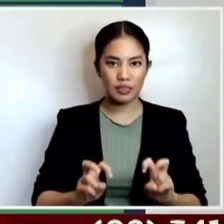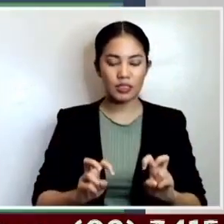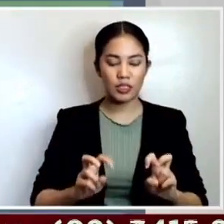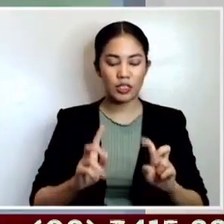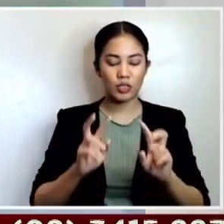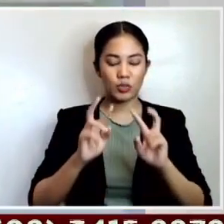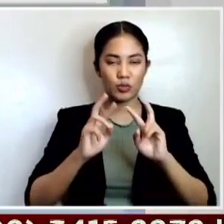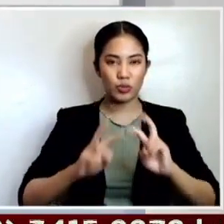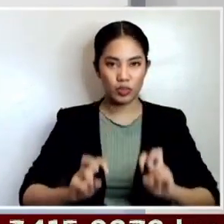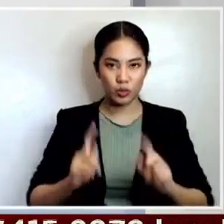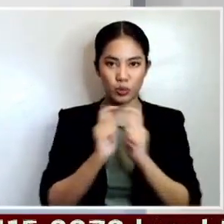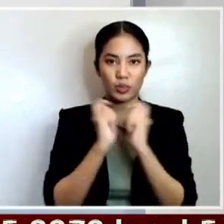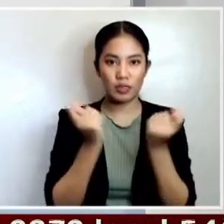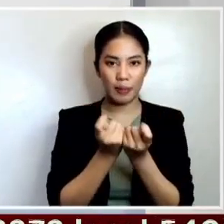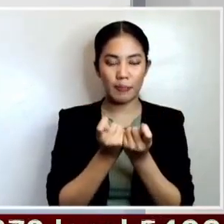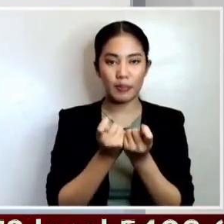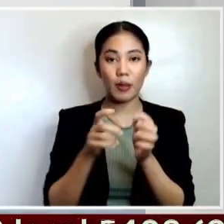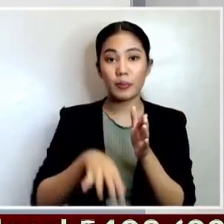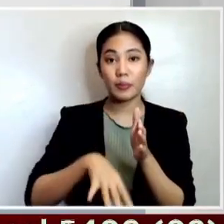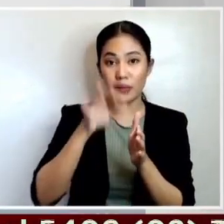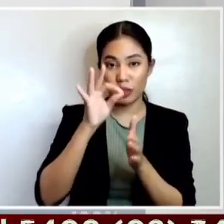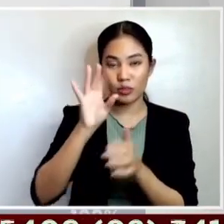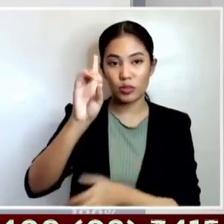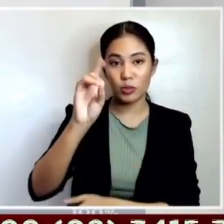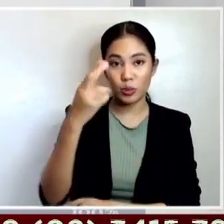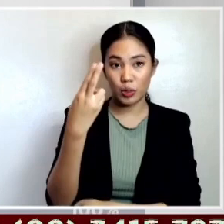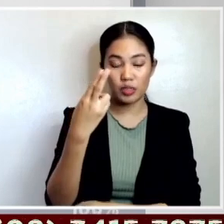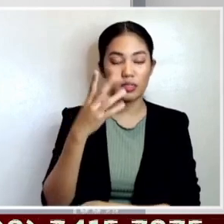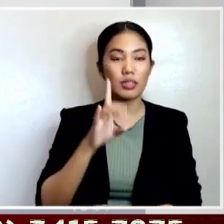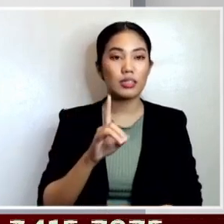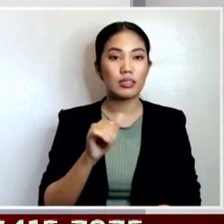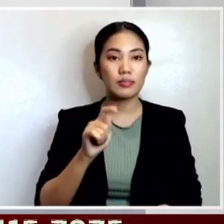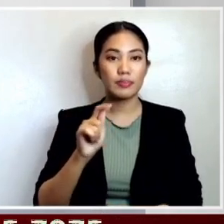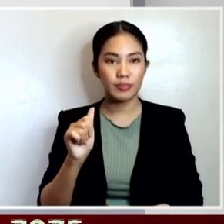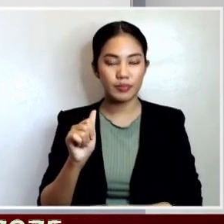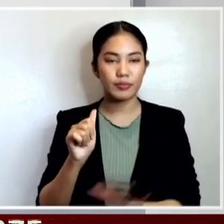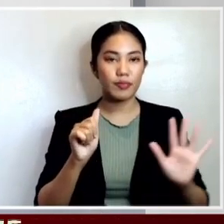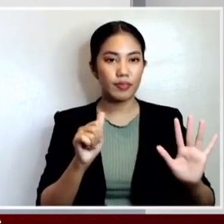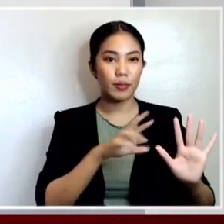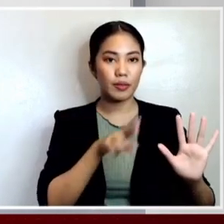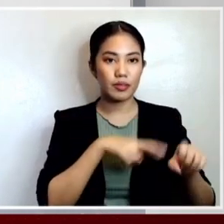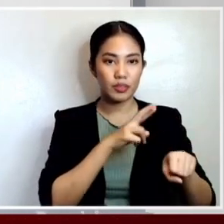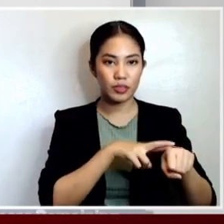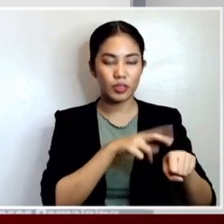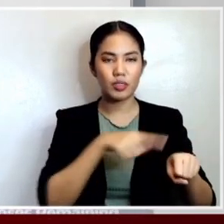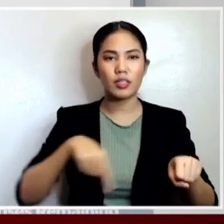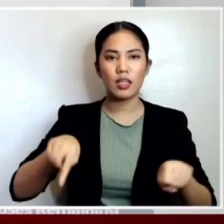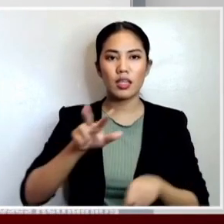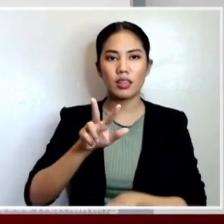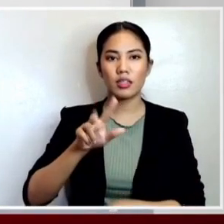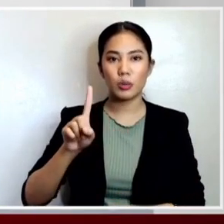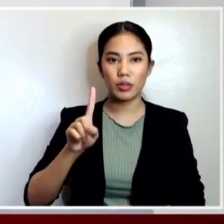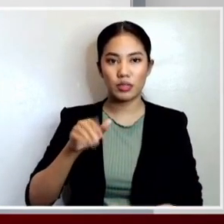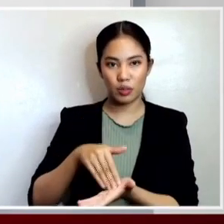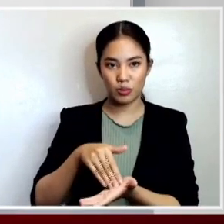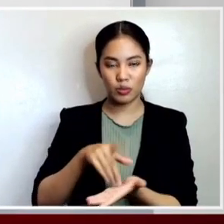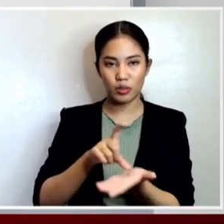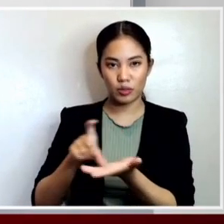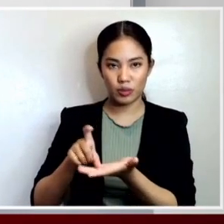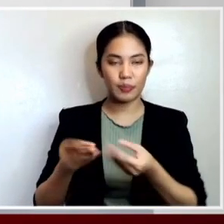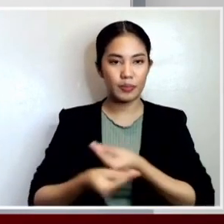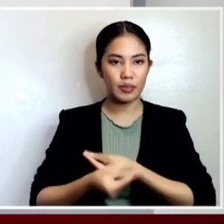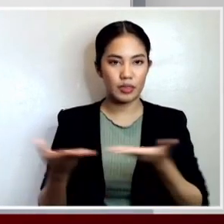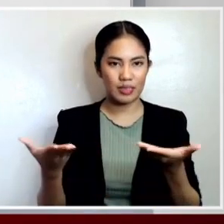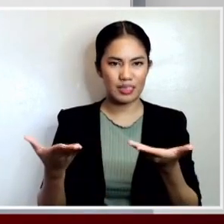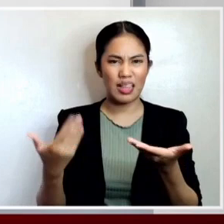Base sa pinakahuling datos mula sa DOH noong May 4, sa limang rehiyon, higit 31,000 ang doses administered na lampas sa